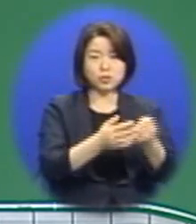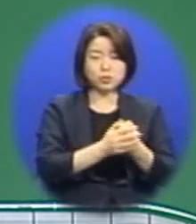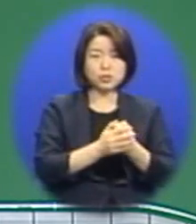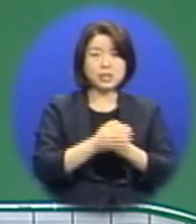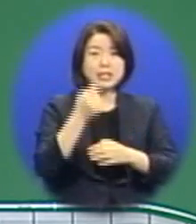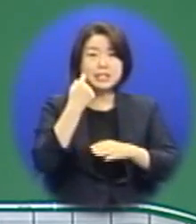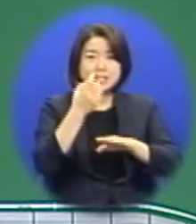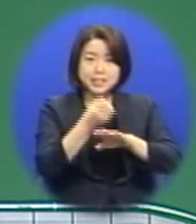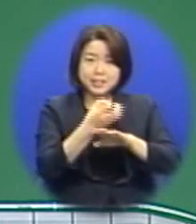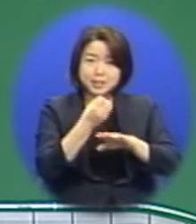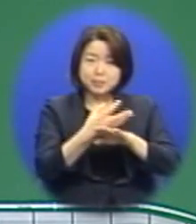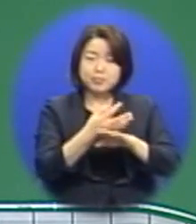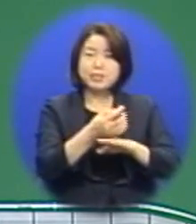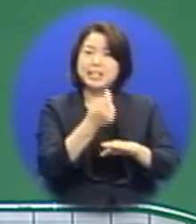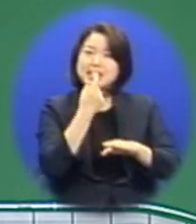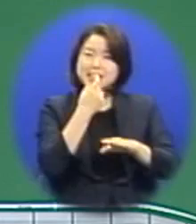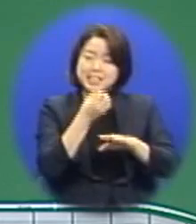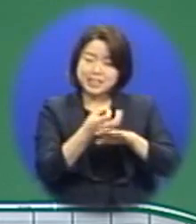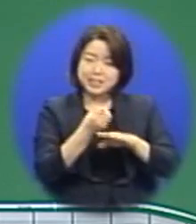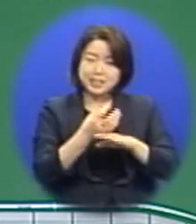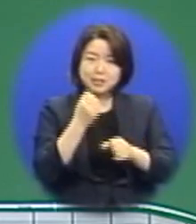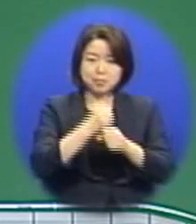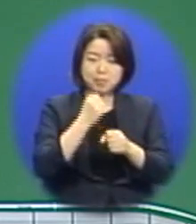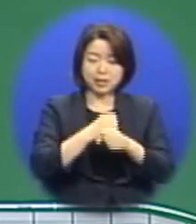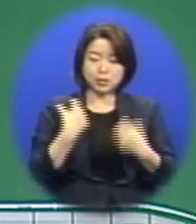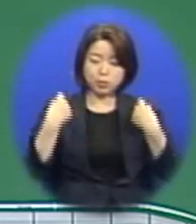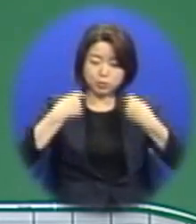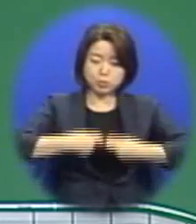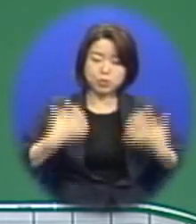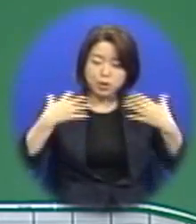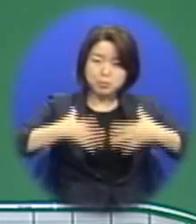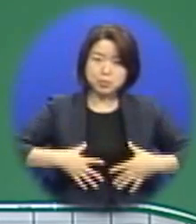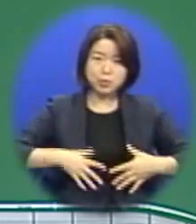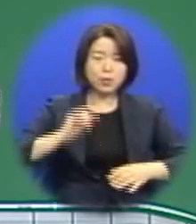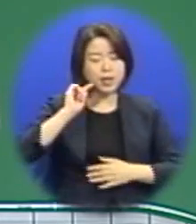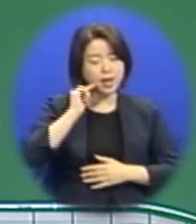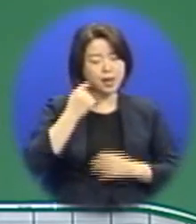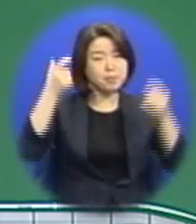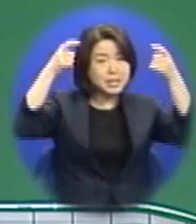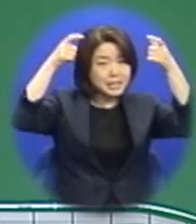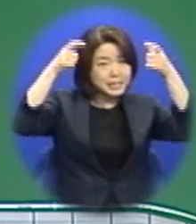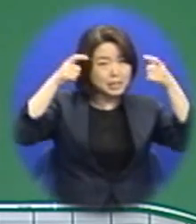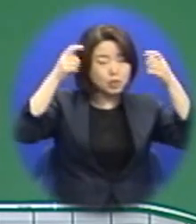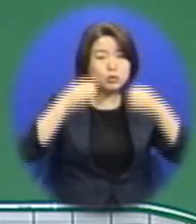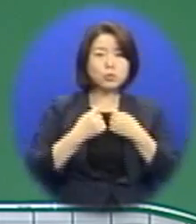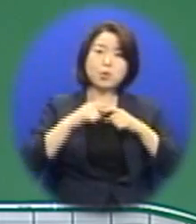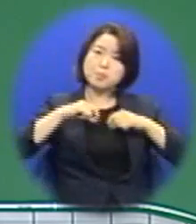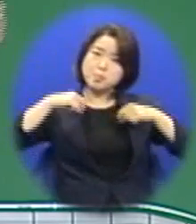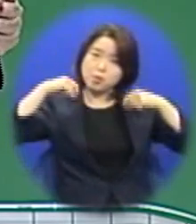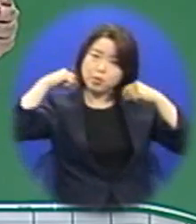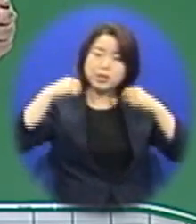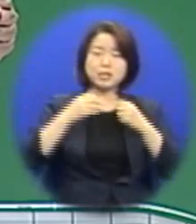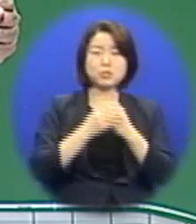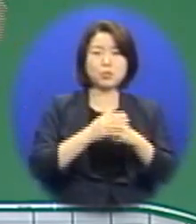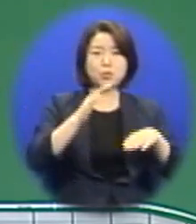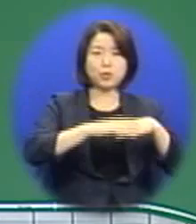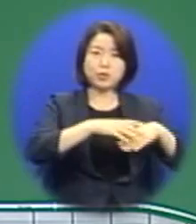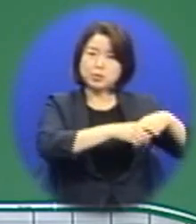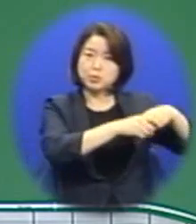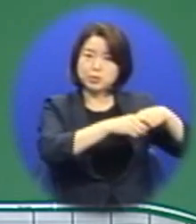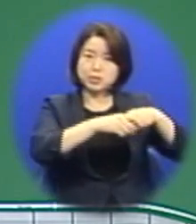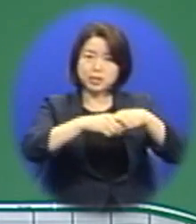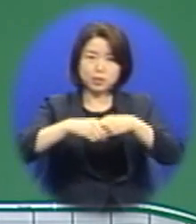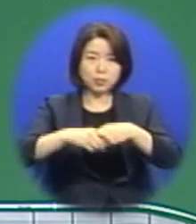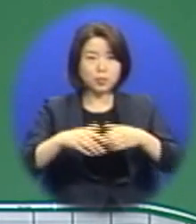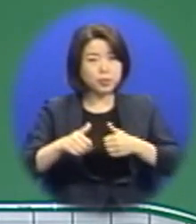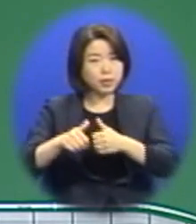은으로 만든 옷을 입히고 아름다운 면류관을 씌워주고 목걸이를 해주고 그리고는 손을 잡고